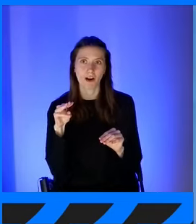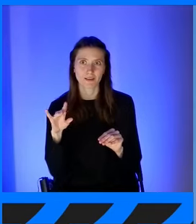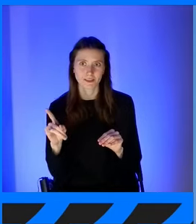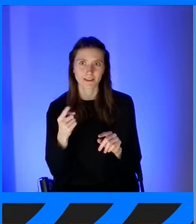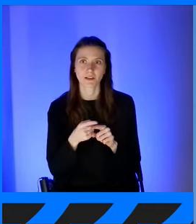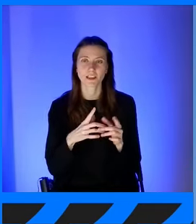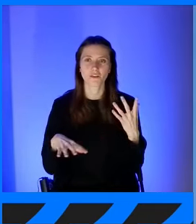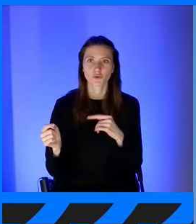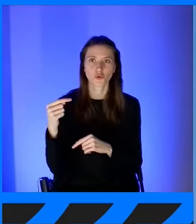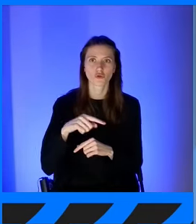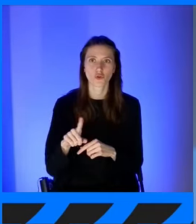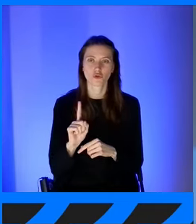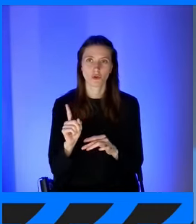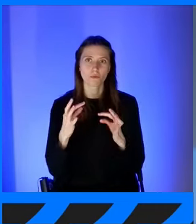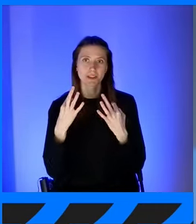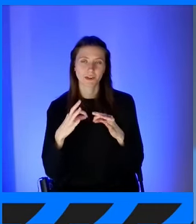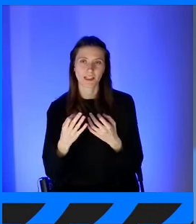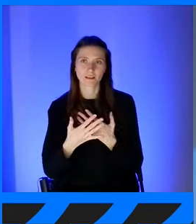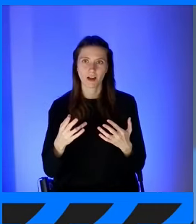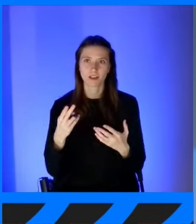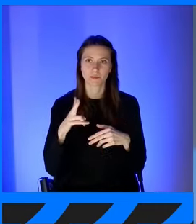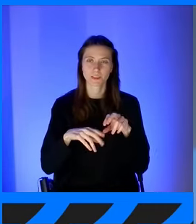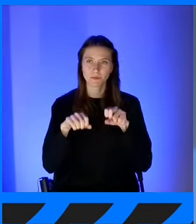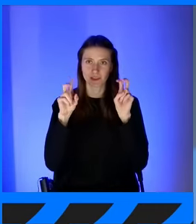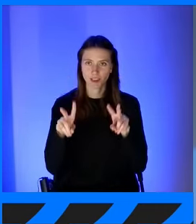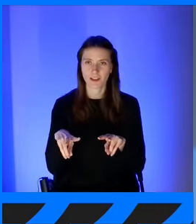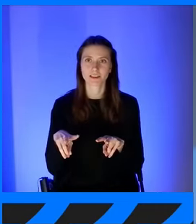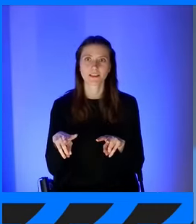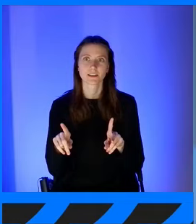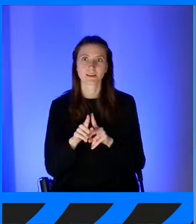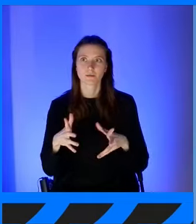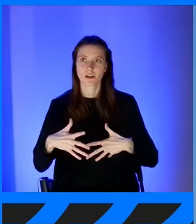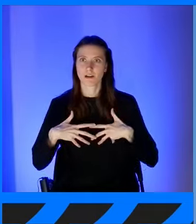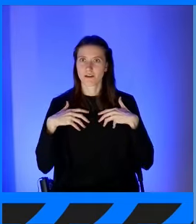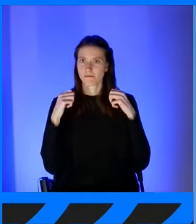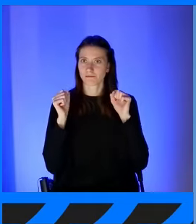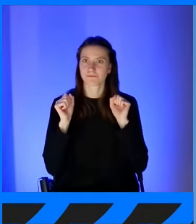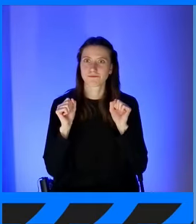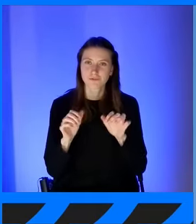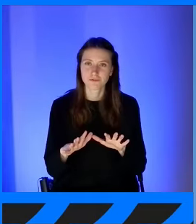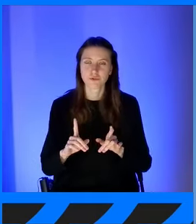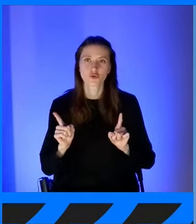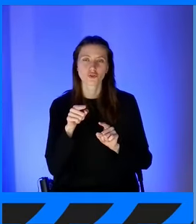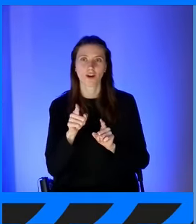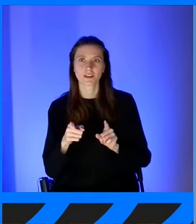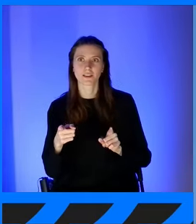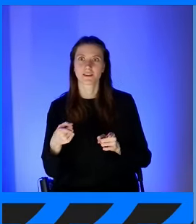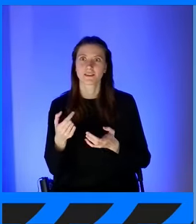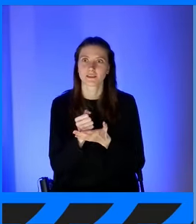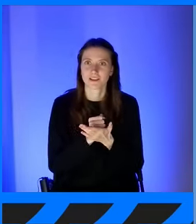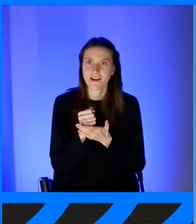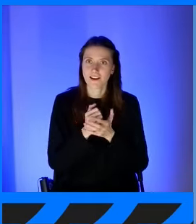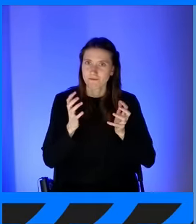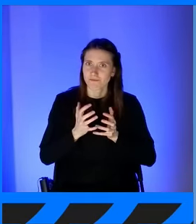что позволяет специалистам внутри этого сообщества выплеснуть вот какие-то свои нги уроки вот то что они накопили там да